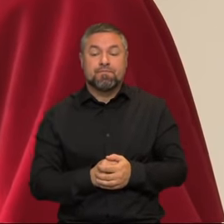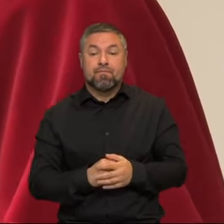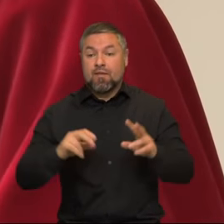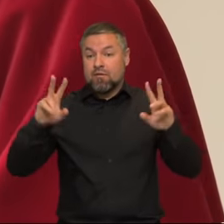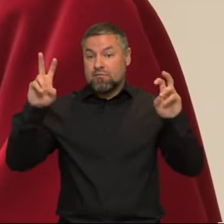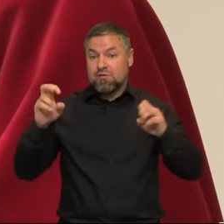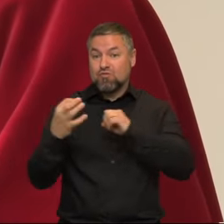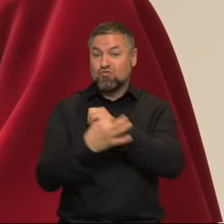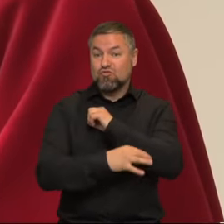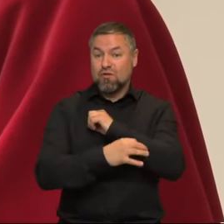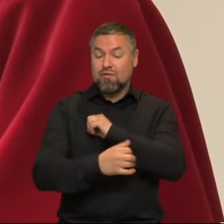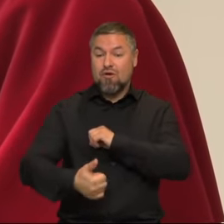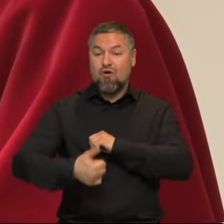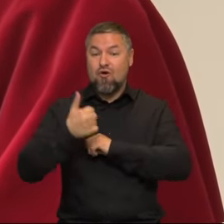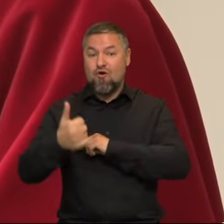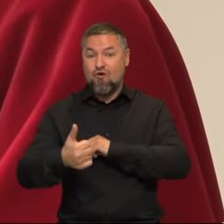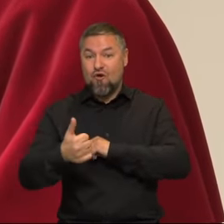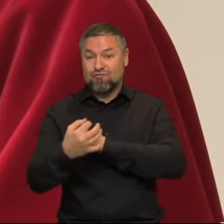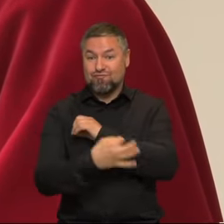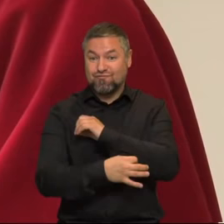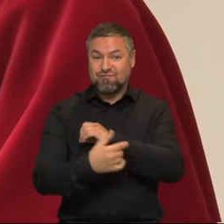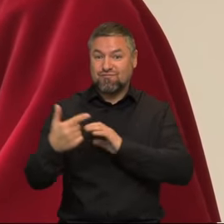Tytuł Studenta Roku Akademickiego